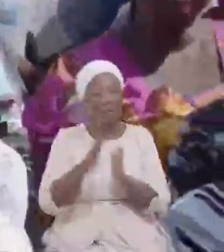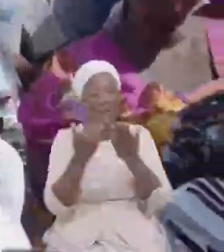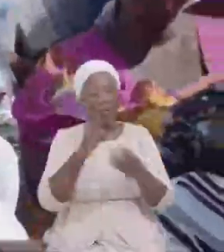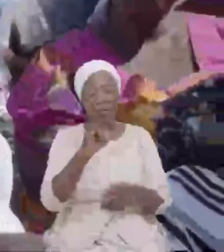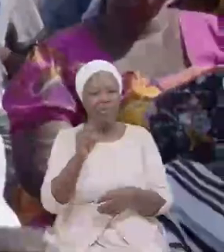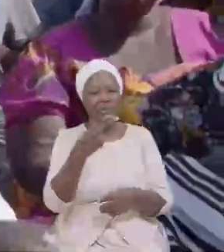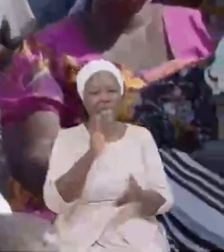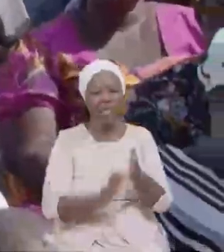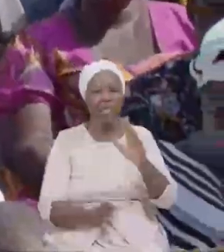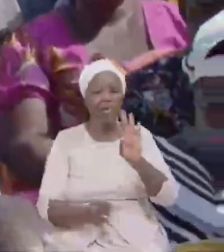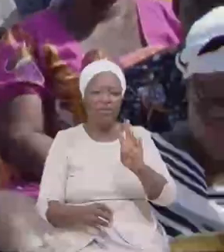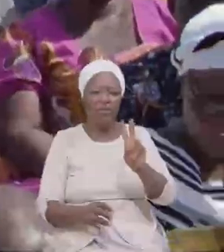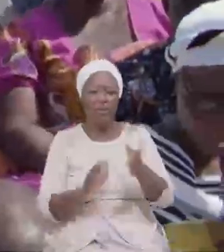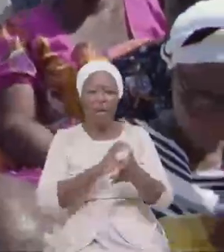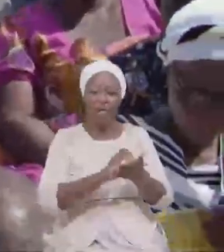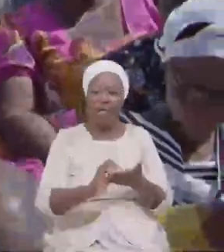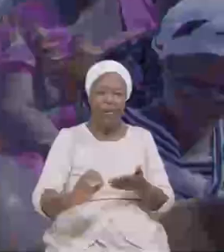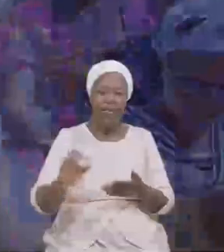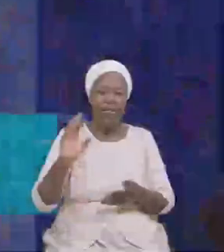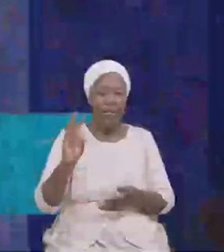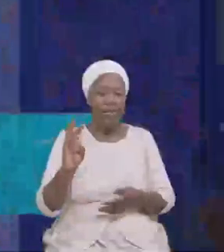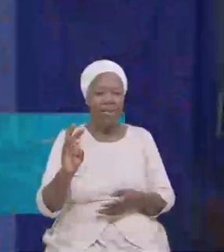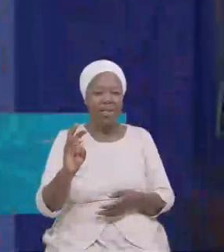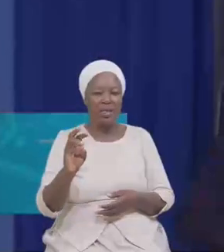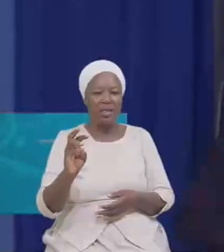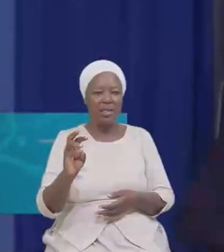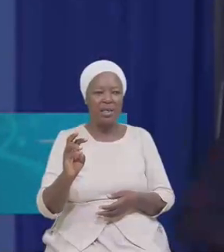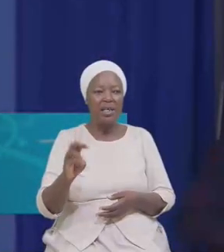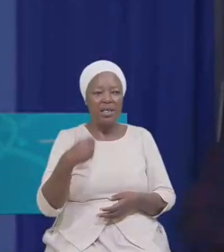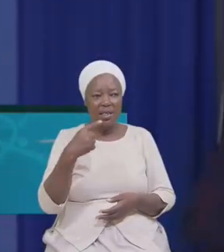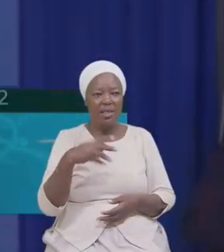Ésaïe 42, verset 6.